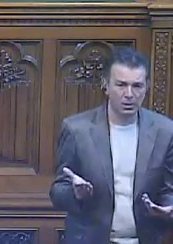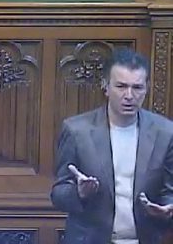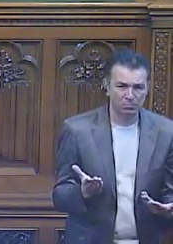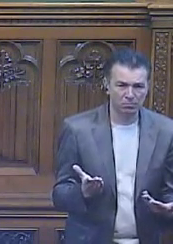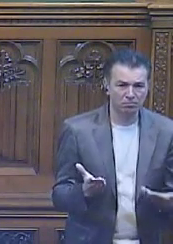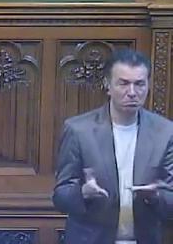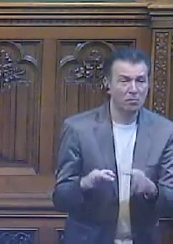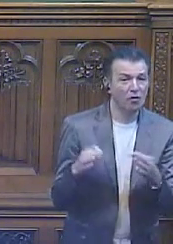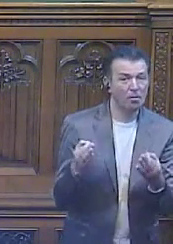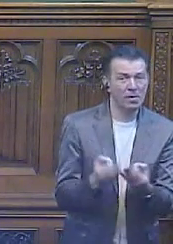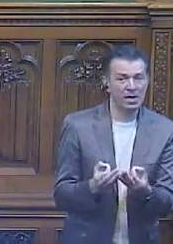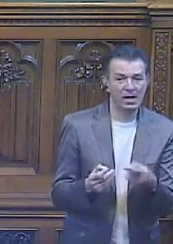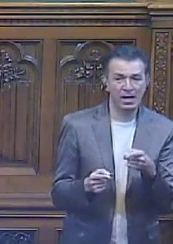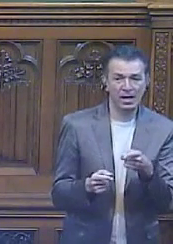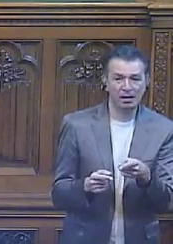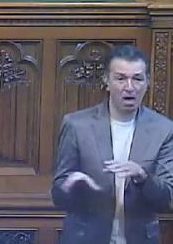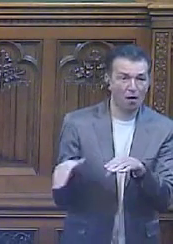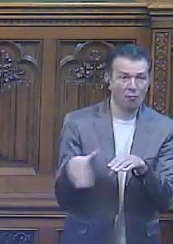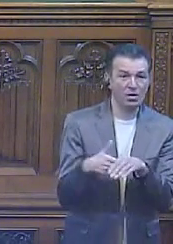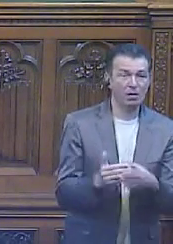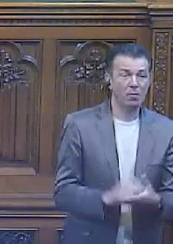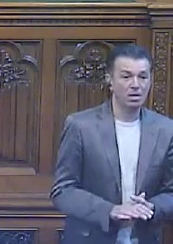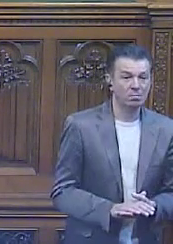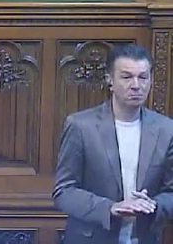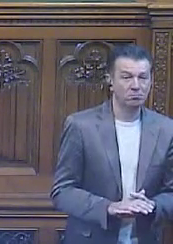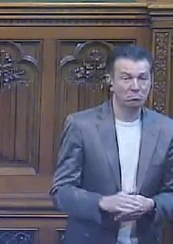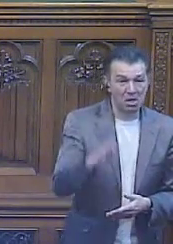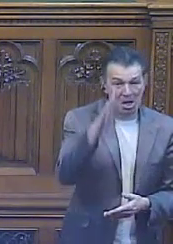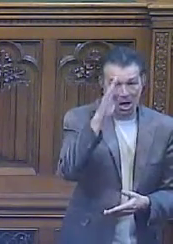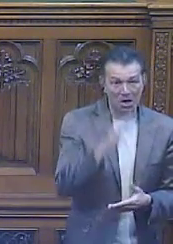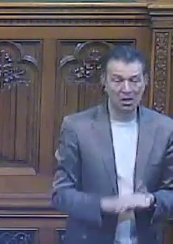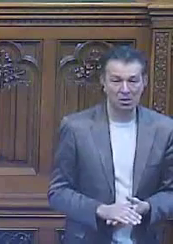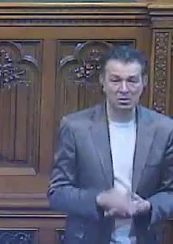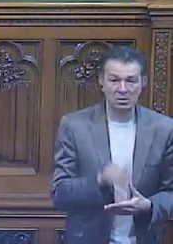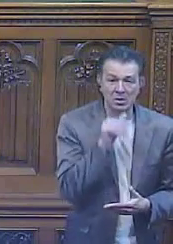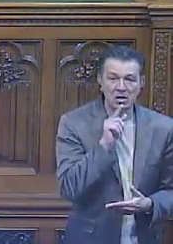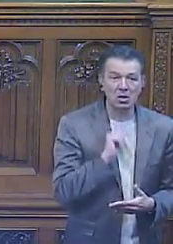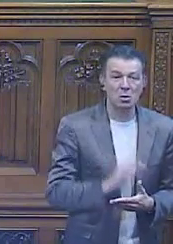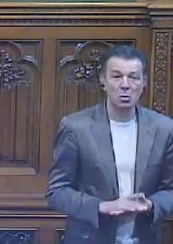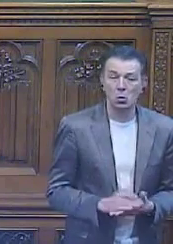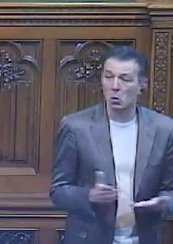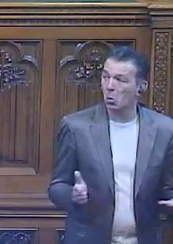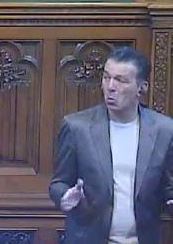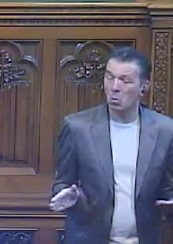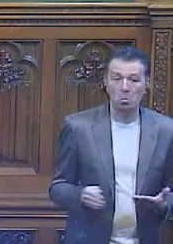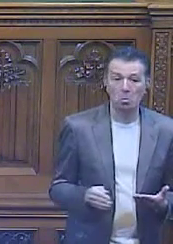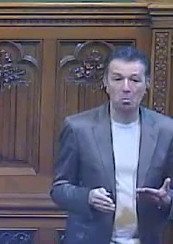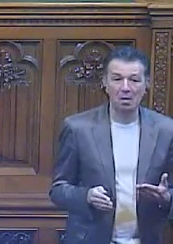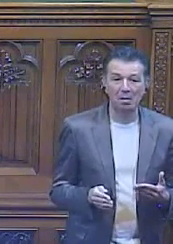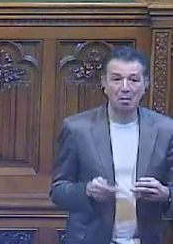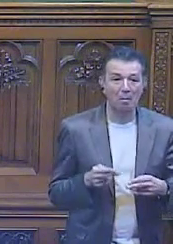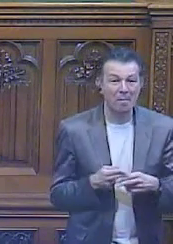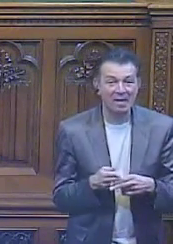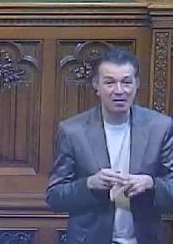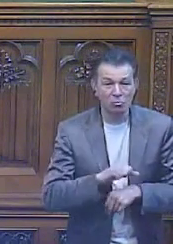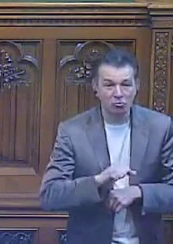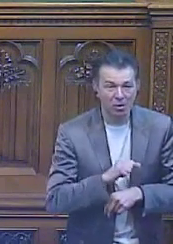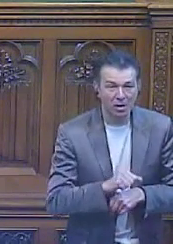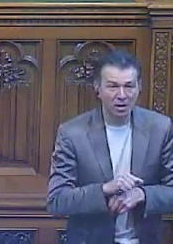das sind die Familien, die Sie hier aufnehmen. Der Iraker, der nicht nur mit dem Pfeil relativ schnell sein dürfte,